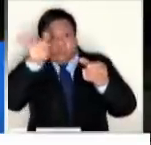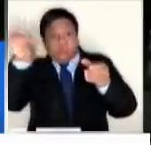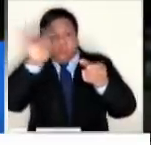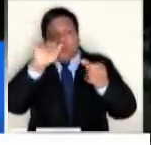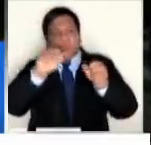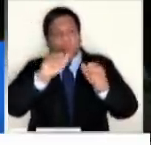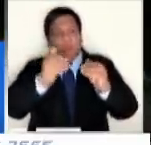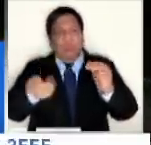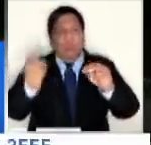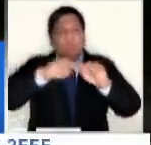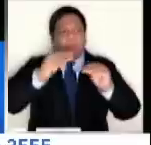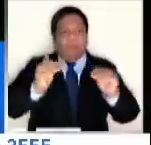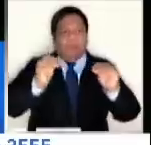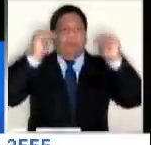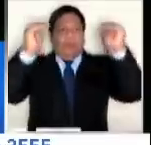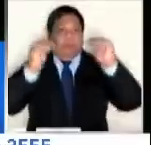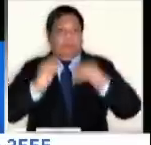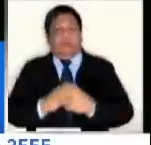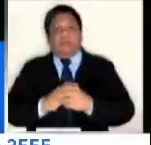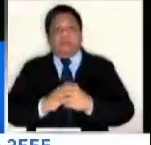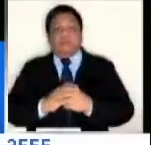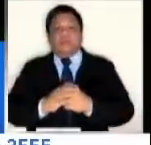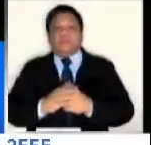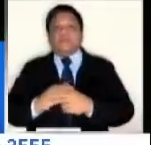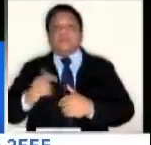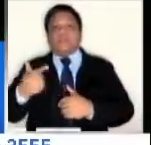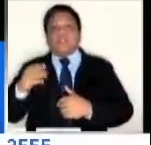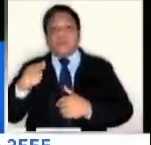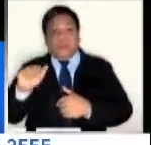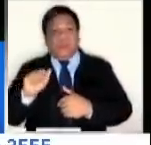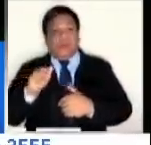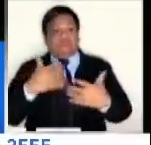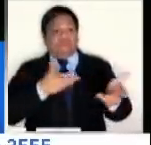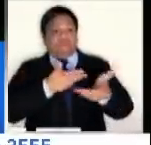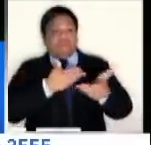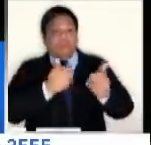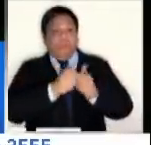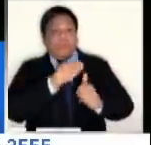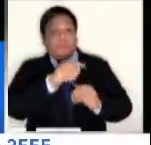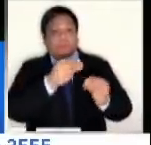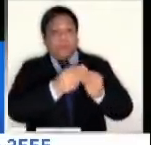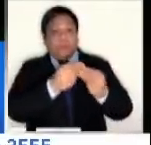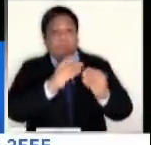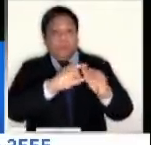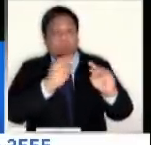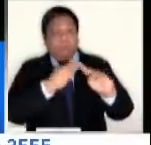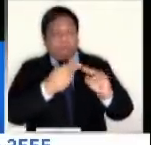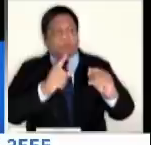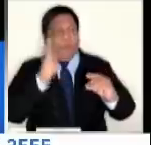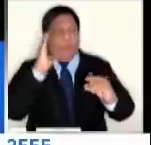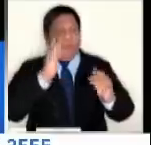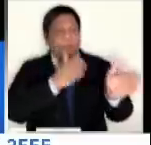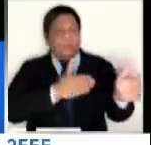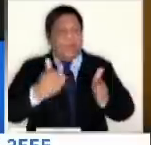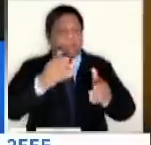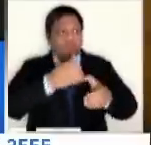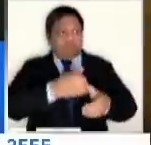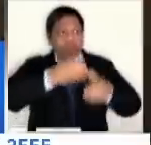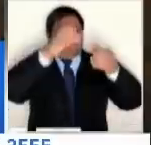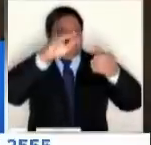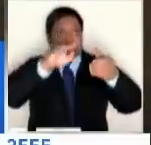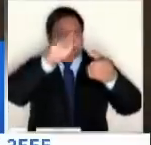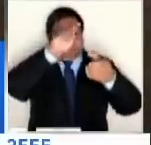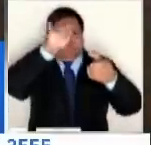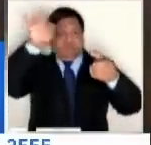lokal na pamahalaan ng Muntinlupa. Itataas na raw nila ang chimney sa lalong madaling panahon. Pero ang pagtataas ng pader, pag-uusapan pa raw. Gate